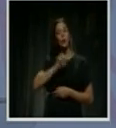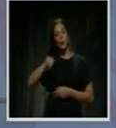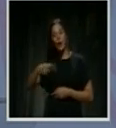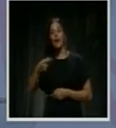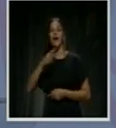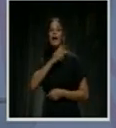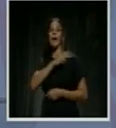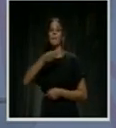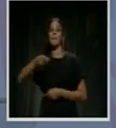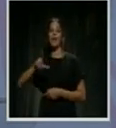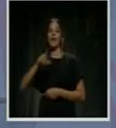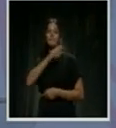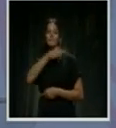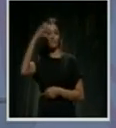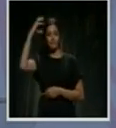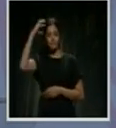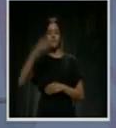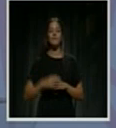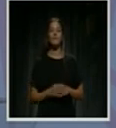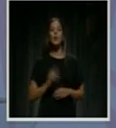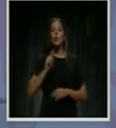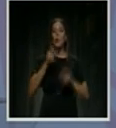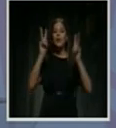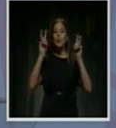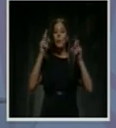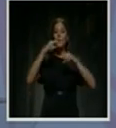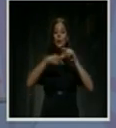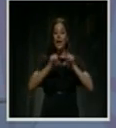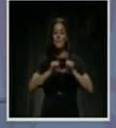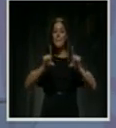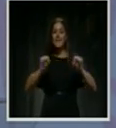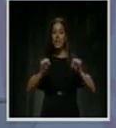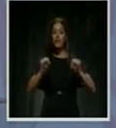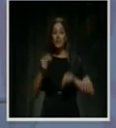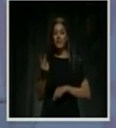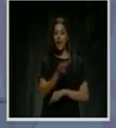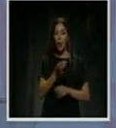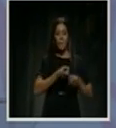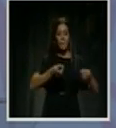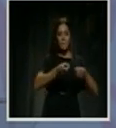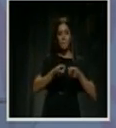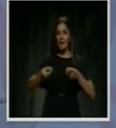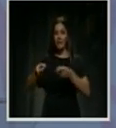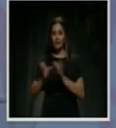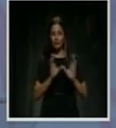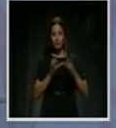Ministru. Fil-fatt l-ewwel tema hija marbuta mal-slogans li żewġ partiti għażlu għal din